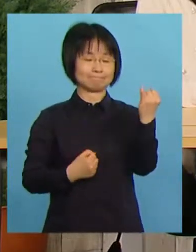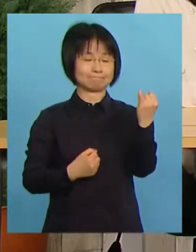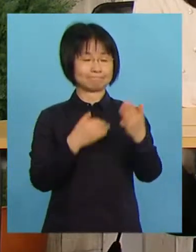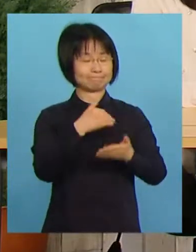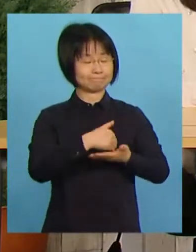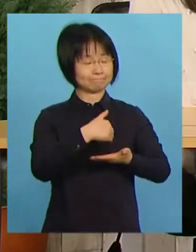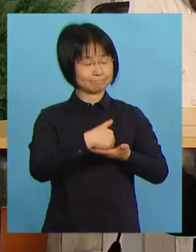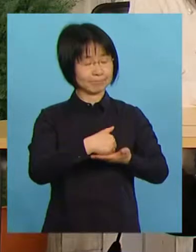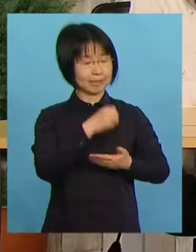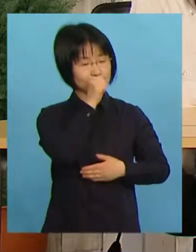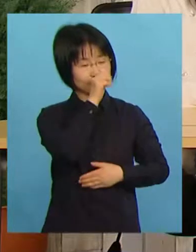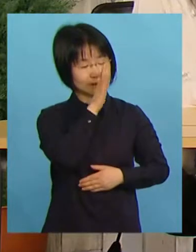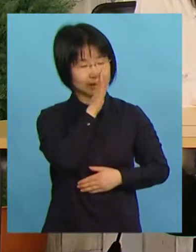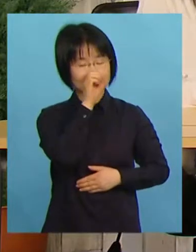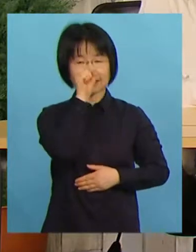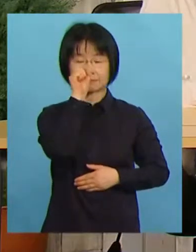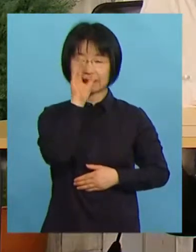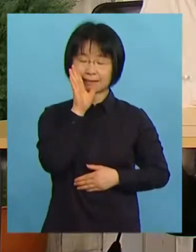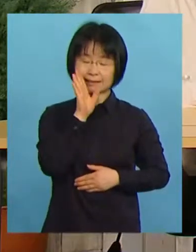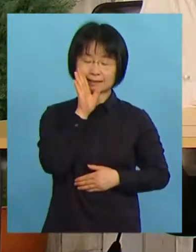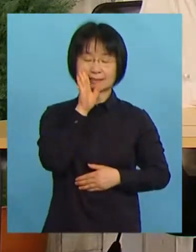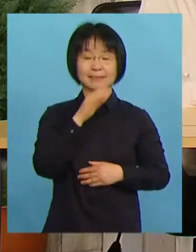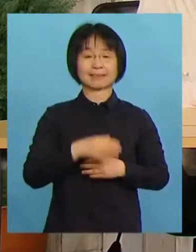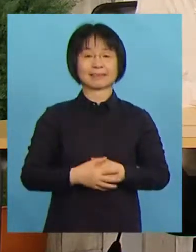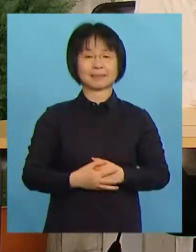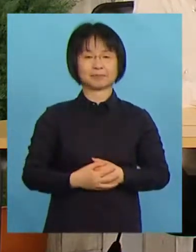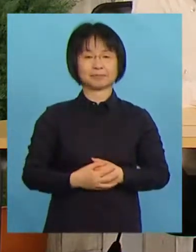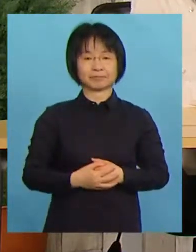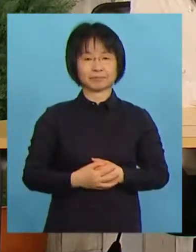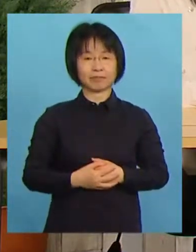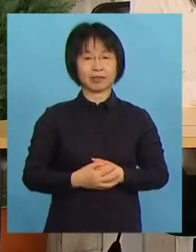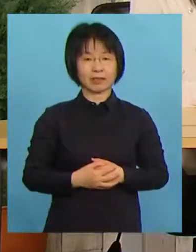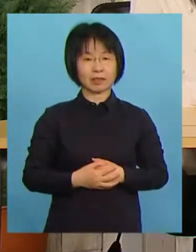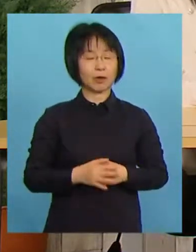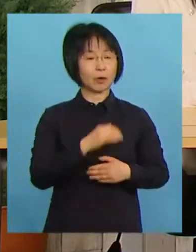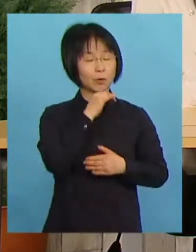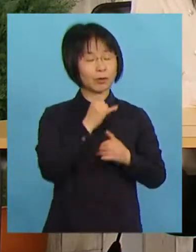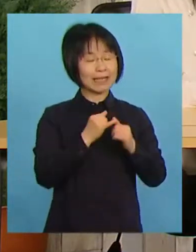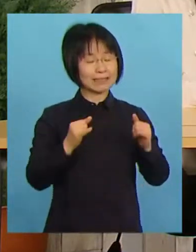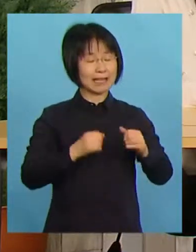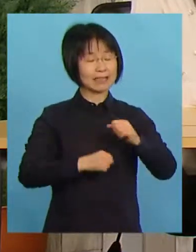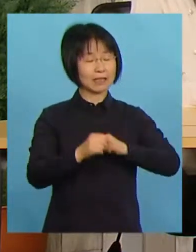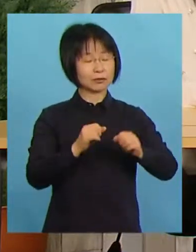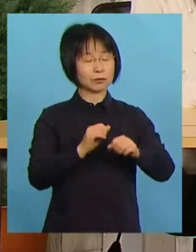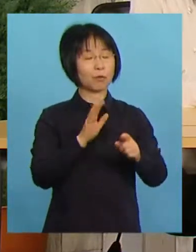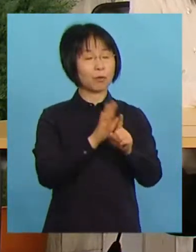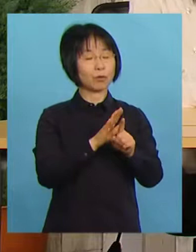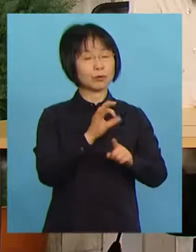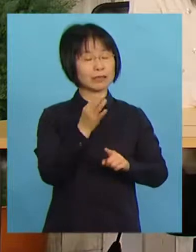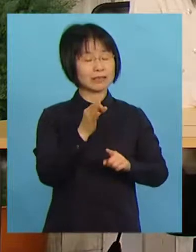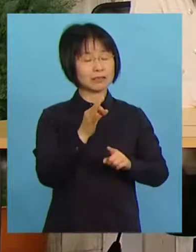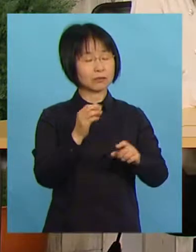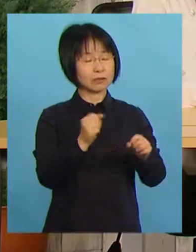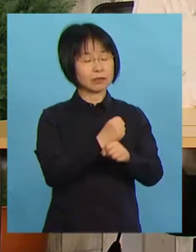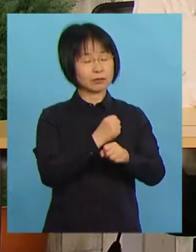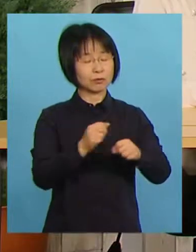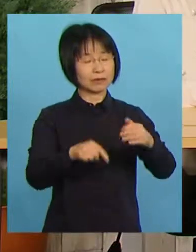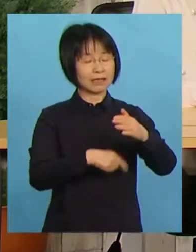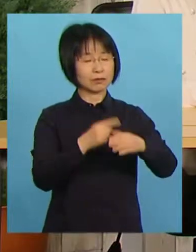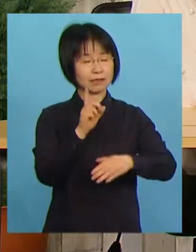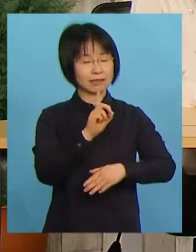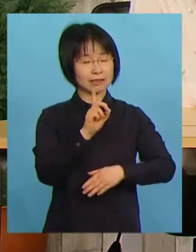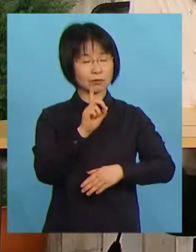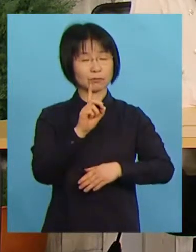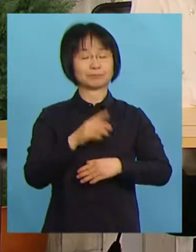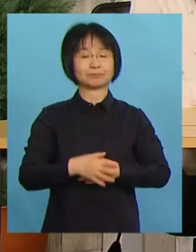お伺いします。よろしくお願いします。 よろしくお願いします。 まず高齢者活動補助金について事業内容を教えてください